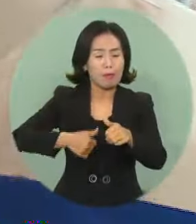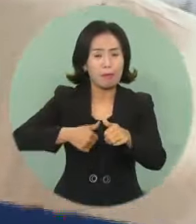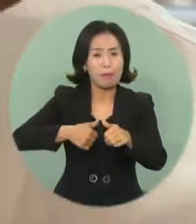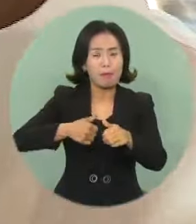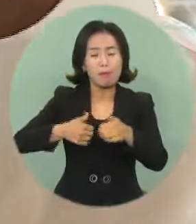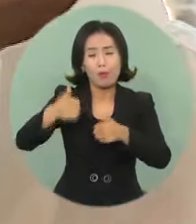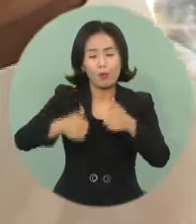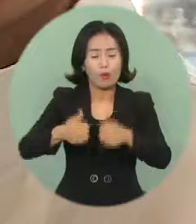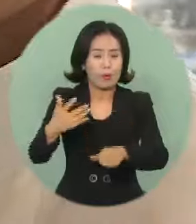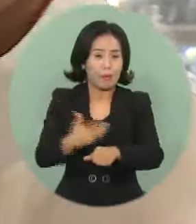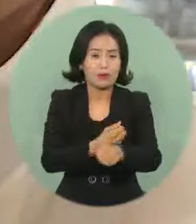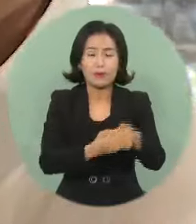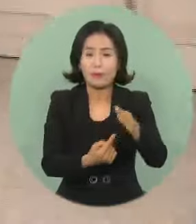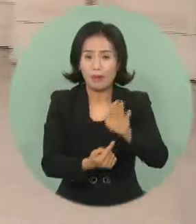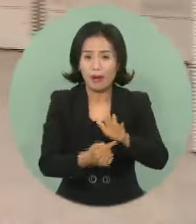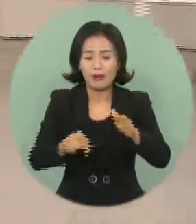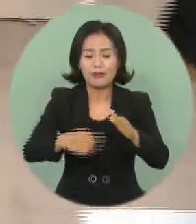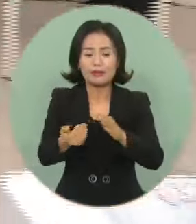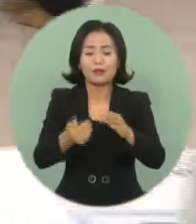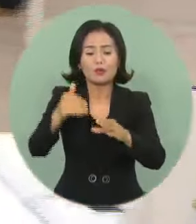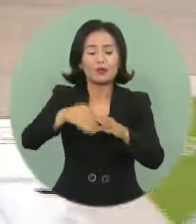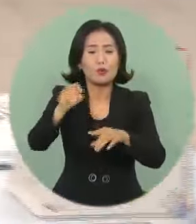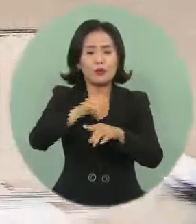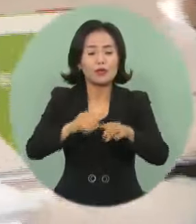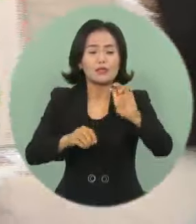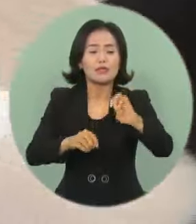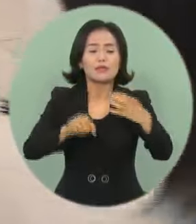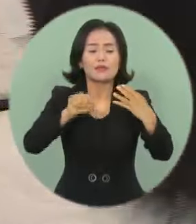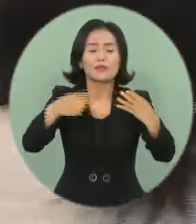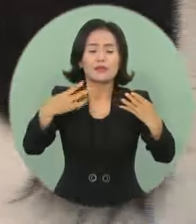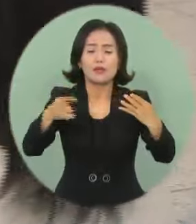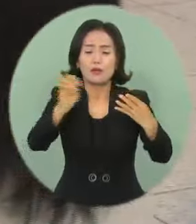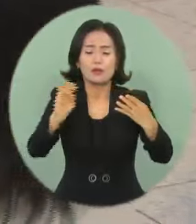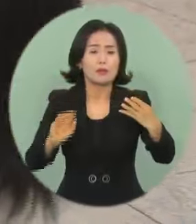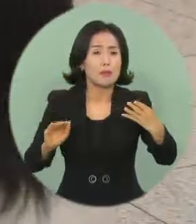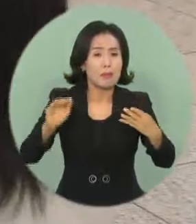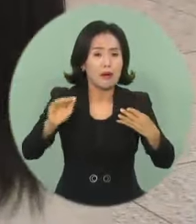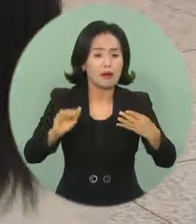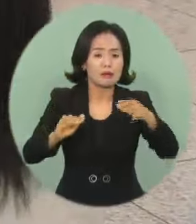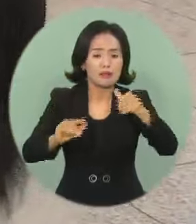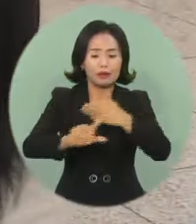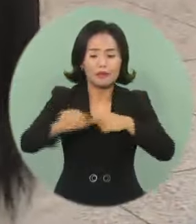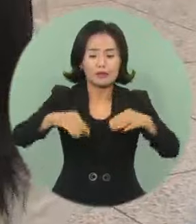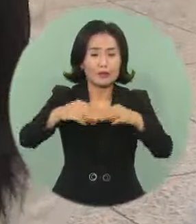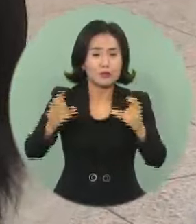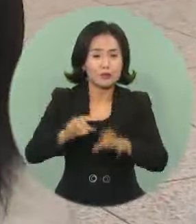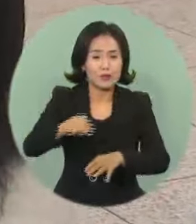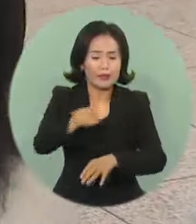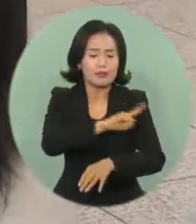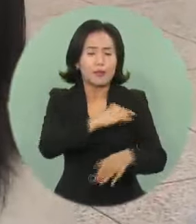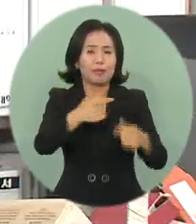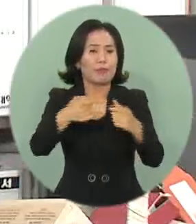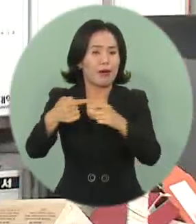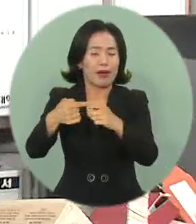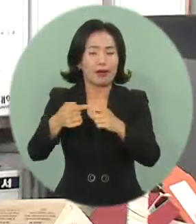사전투표율로 나타났습니다. 이곳의 사전투표율은 41.3%까지 치솟으며 5개 자치구 가운데 가장